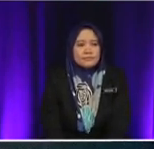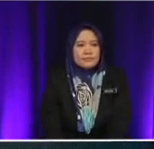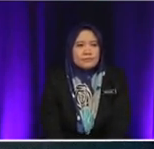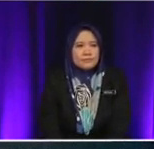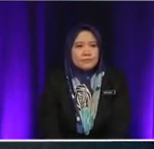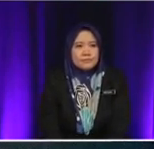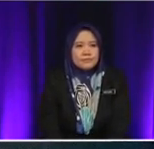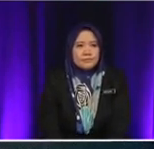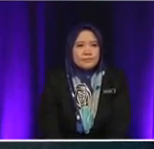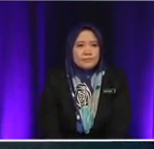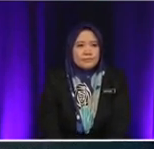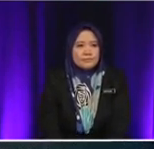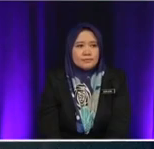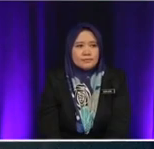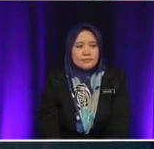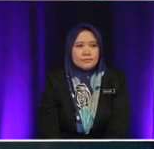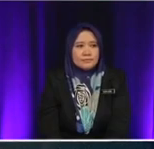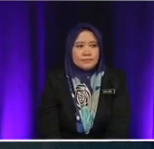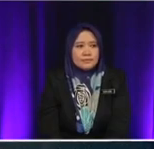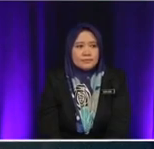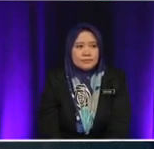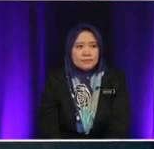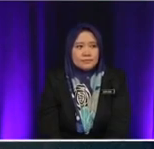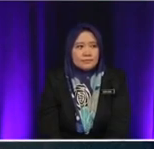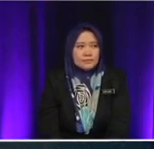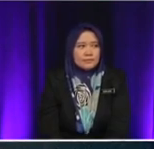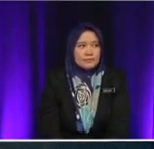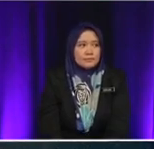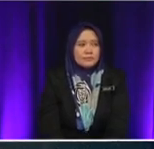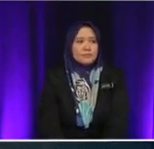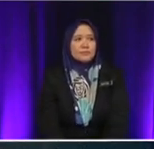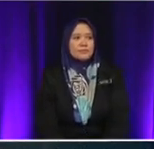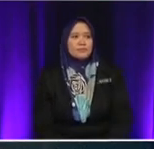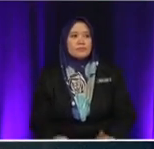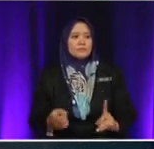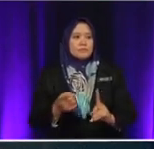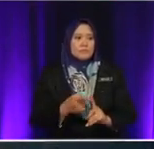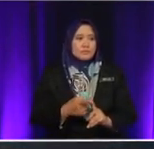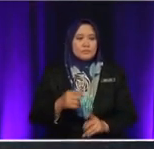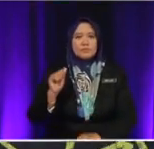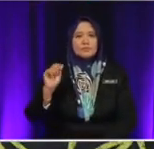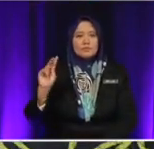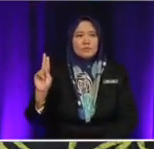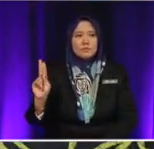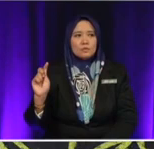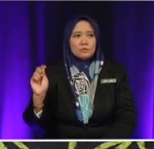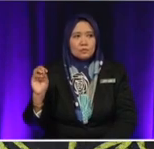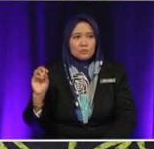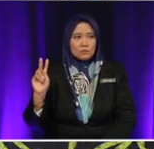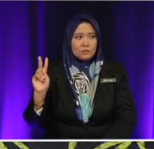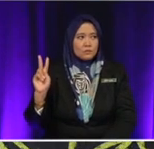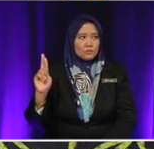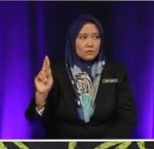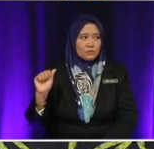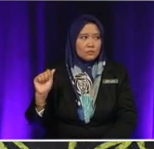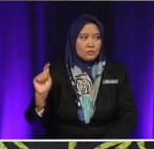Okey. Cuba. Cikgu, kalau tak saya cuba jawab. Okey. Baik. Cuba, Ifan. Yang pertama autokratik. Okey. Yang kedua laissez faire.